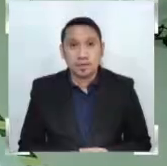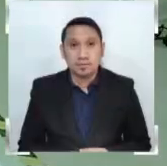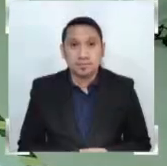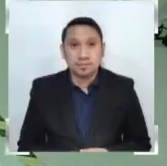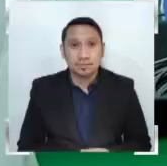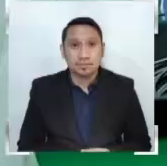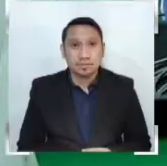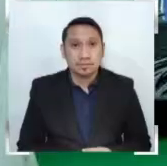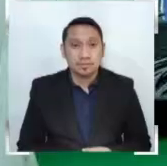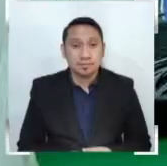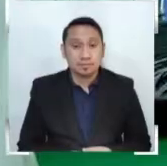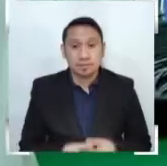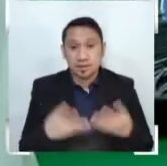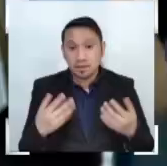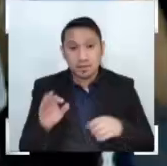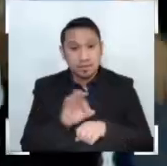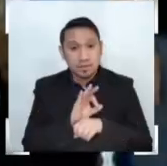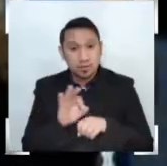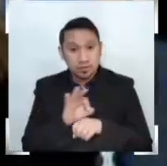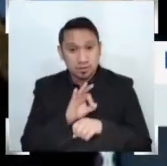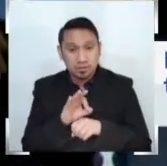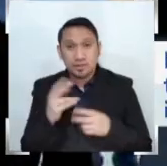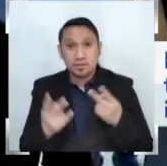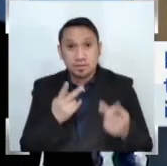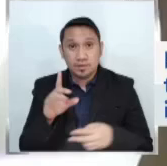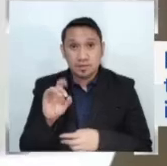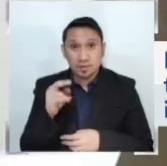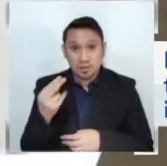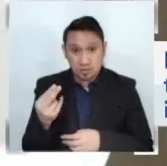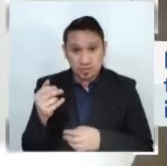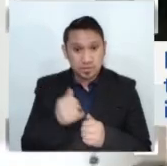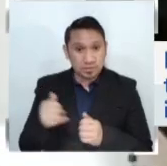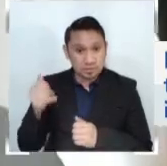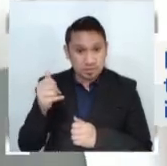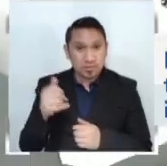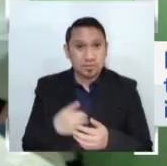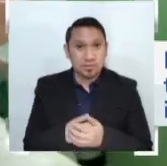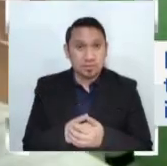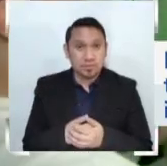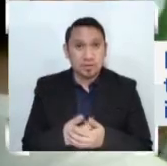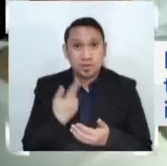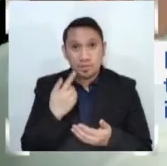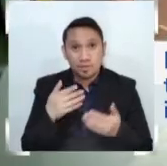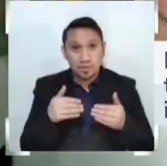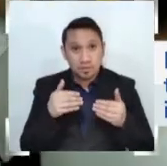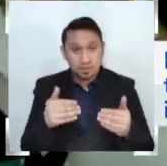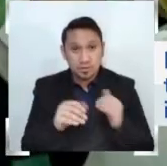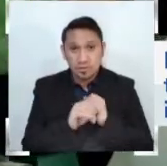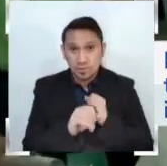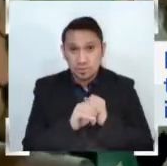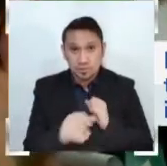Mga pabrika na sa Cavite Economic Zone ang binisita ni DOH OIC Maria Rosario Vergere para maisulong ang kampanya sa pagtuturok